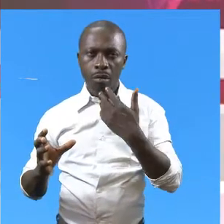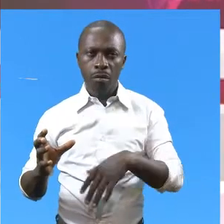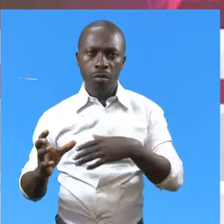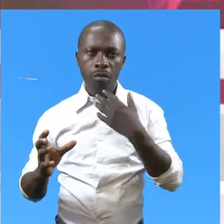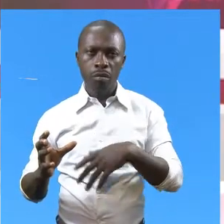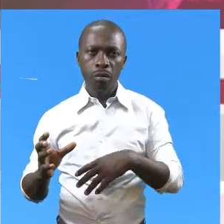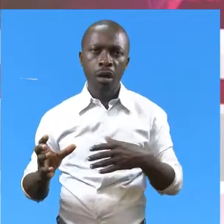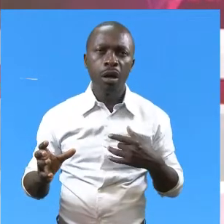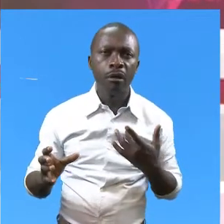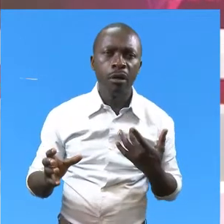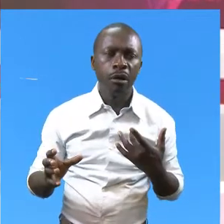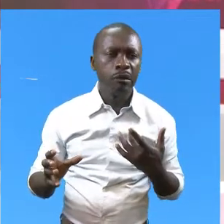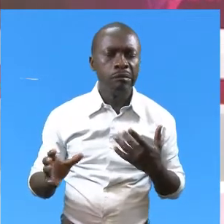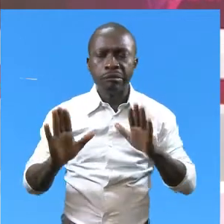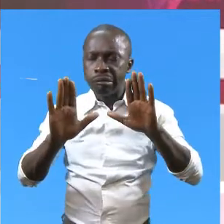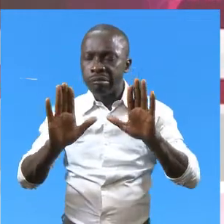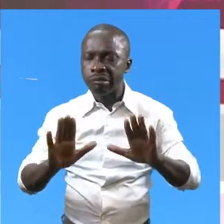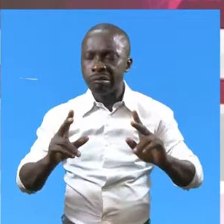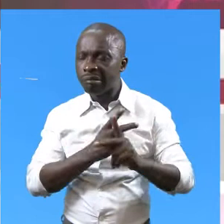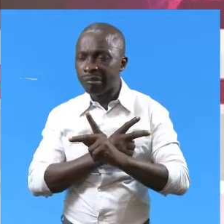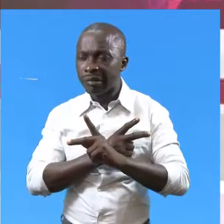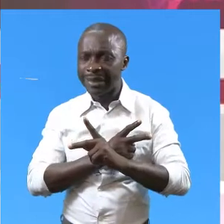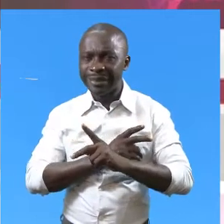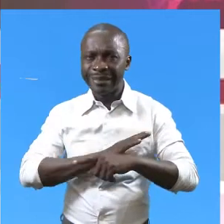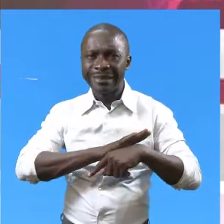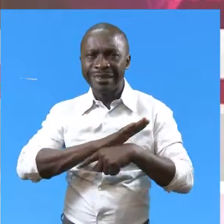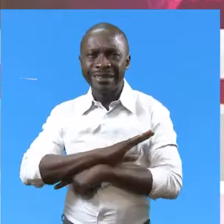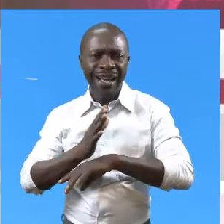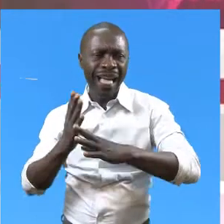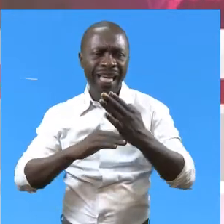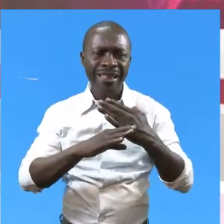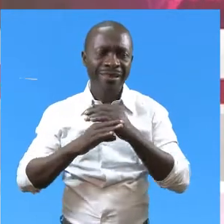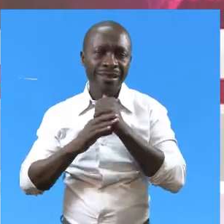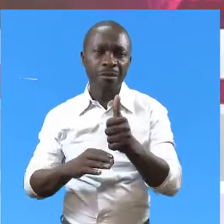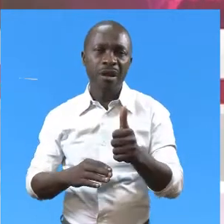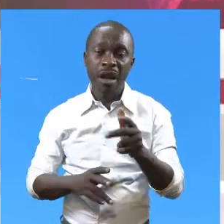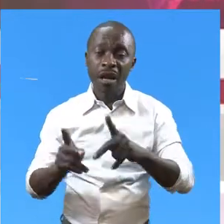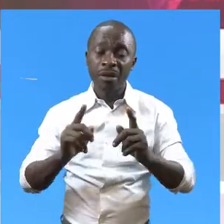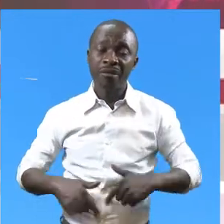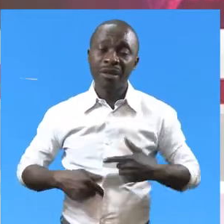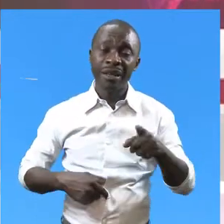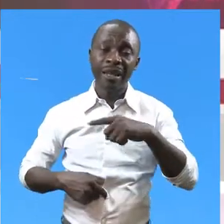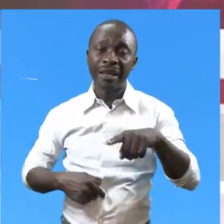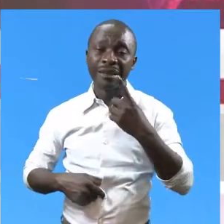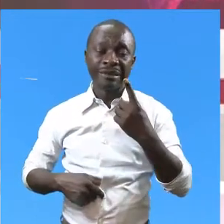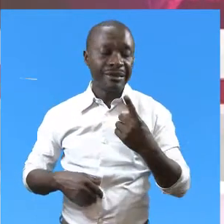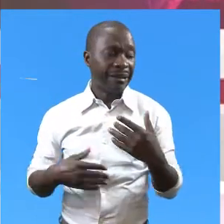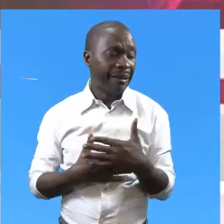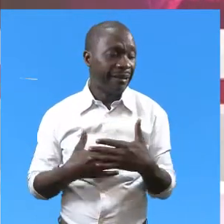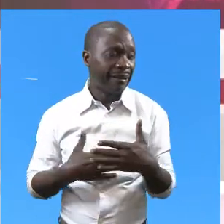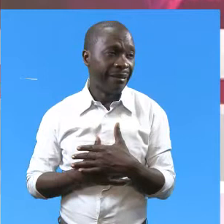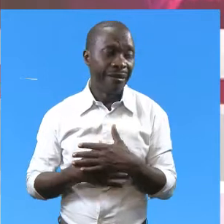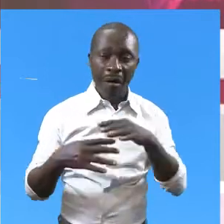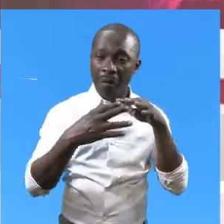un brigand. Malgré la protection et l'assurance policière, les habitants de cette localité vivent désormais la peur dans